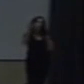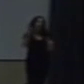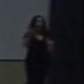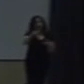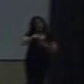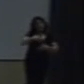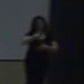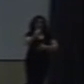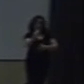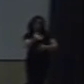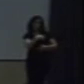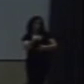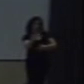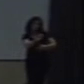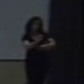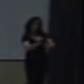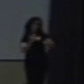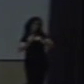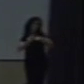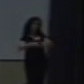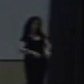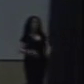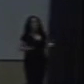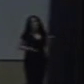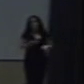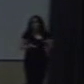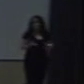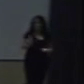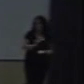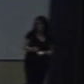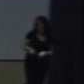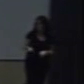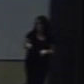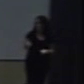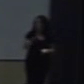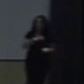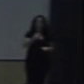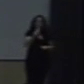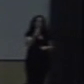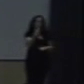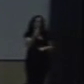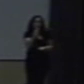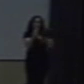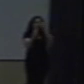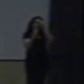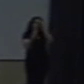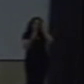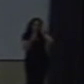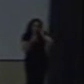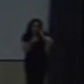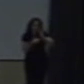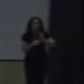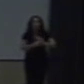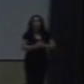més serioses, que estiguem fent una oda, perdoneu, no sé, a la ganduleria